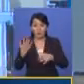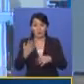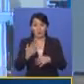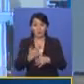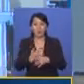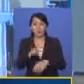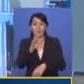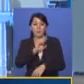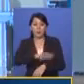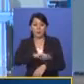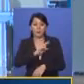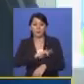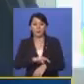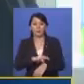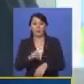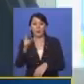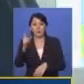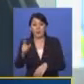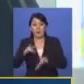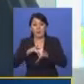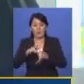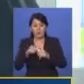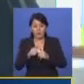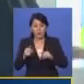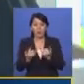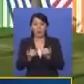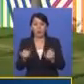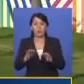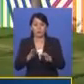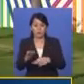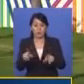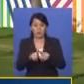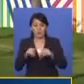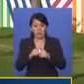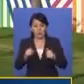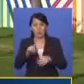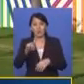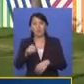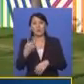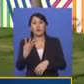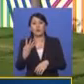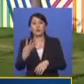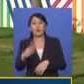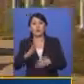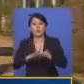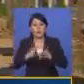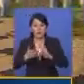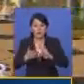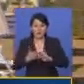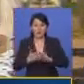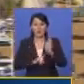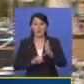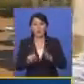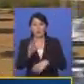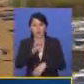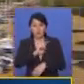адам еңбекке тартылды, дені жергілікті жұрт. Туризм дамса, қызмет ету саласы да өрістейтін анық. 140 шағын кәсібилер келісім жасасып, ісін жүргізіп